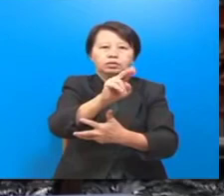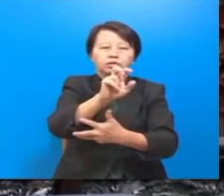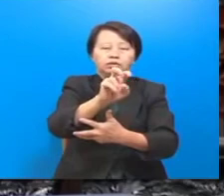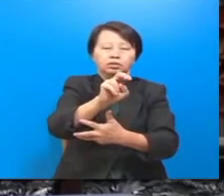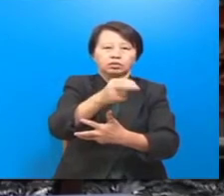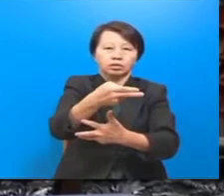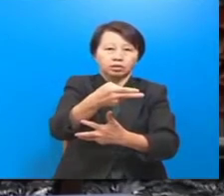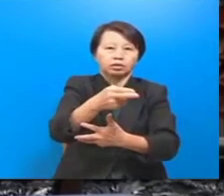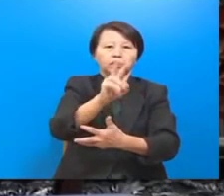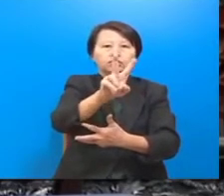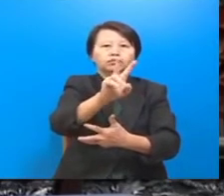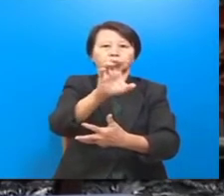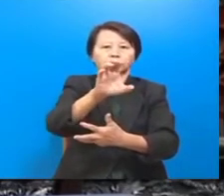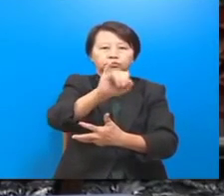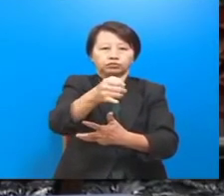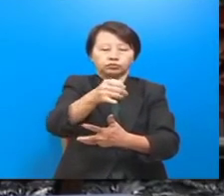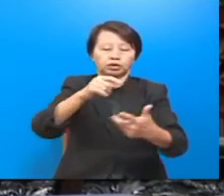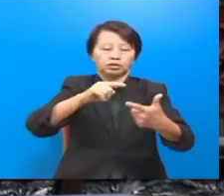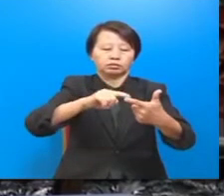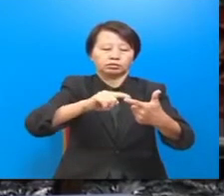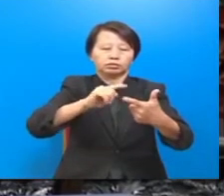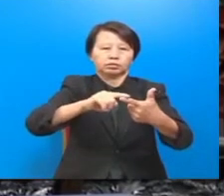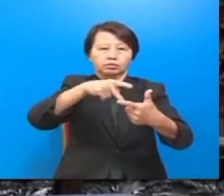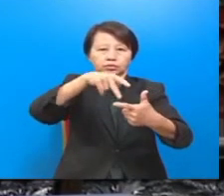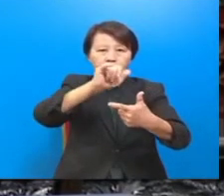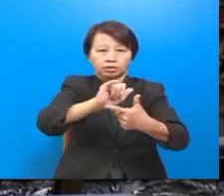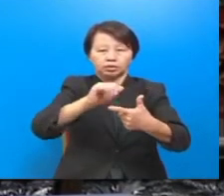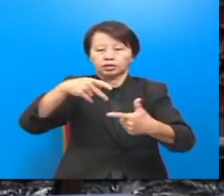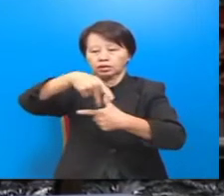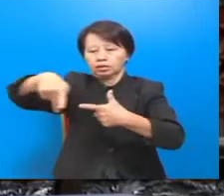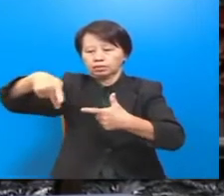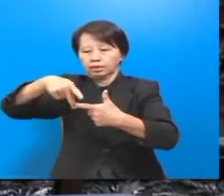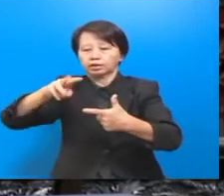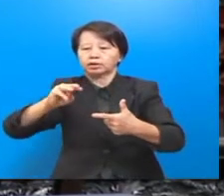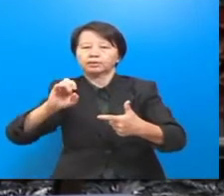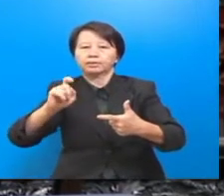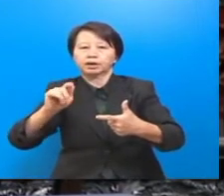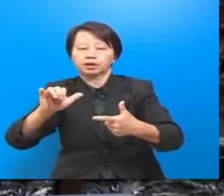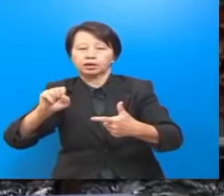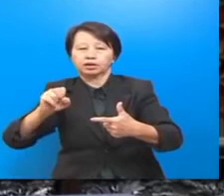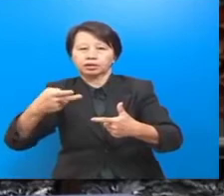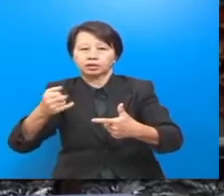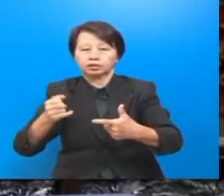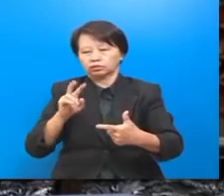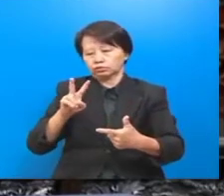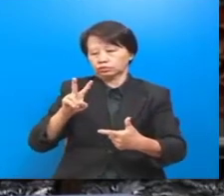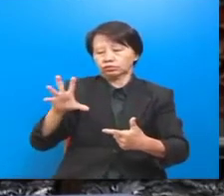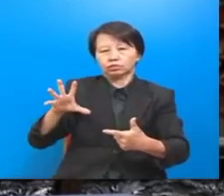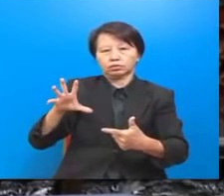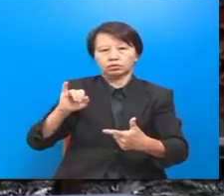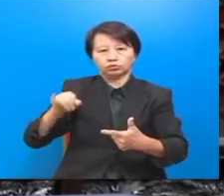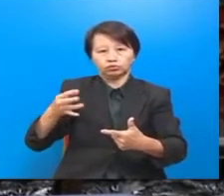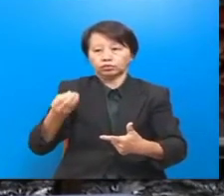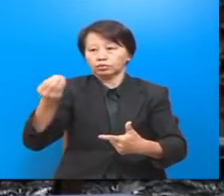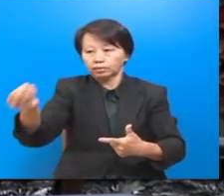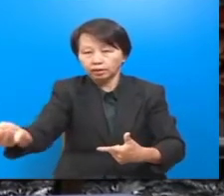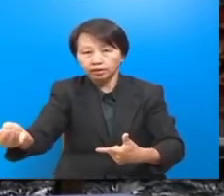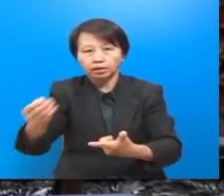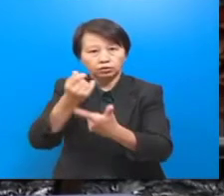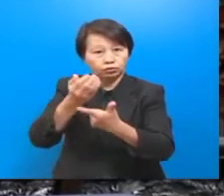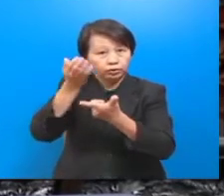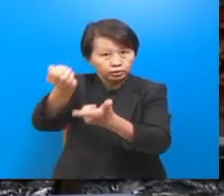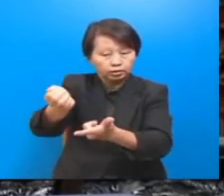dua juta mereka lebih lengkawi ilah di pada masirat sebanyak 550000000 diperuntukkan dan joko